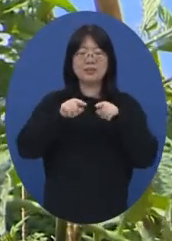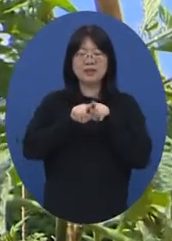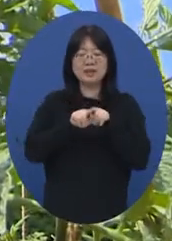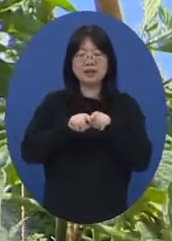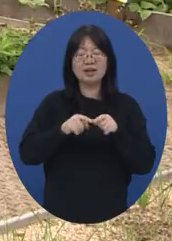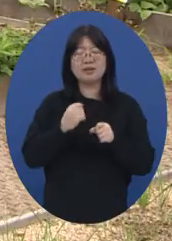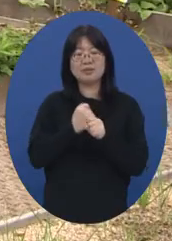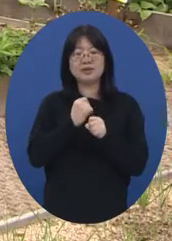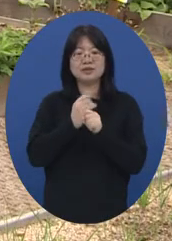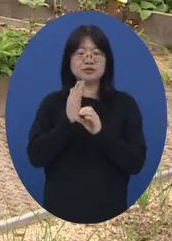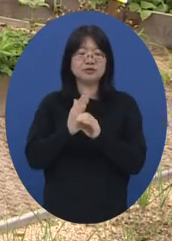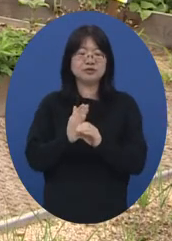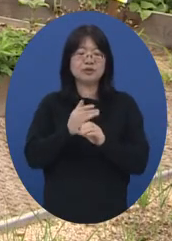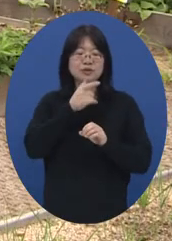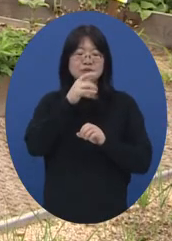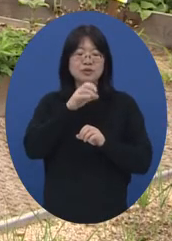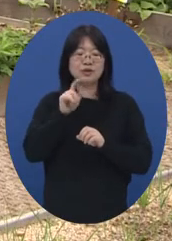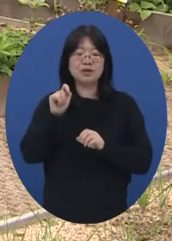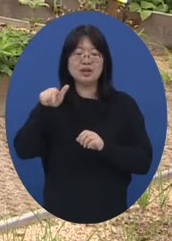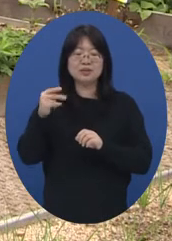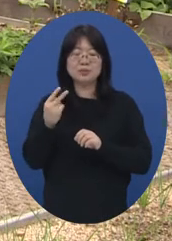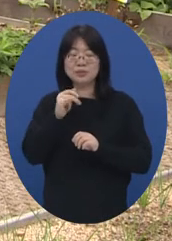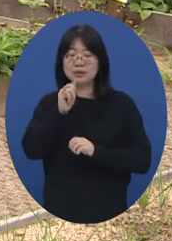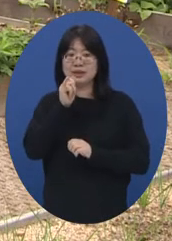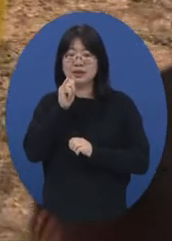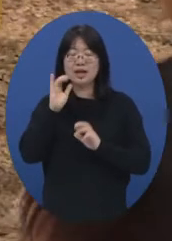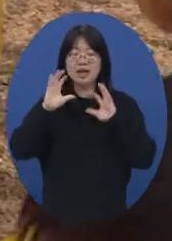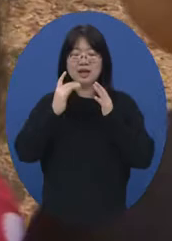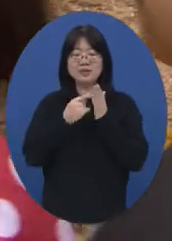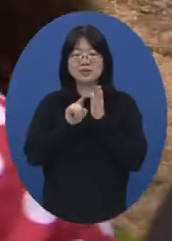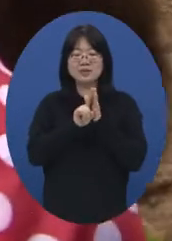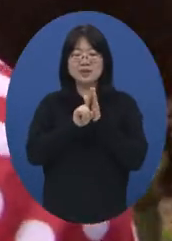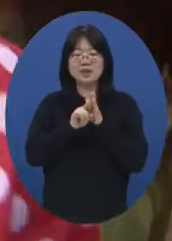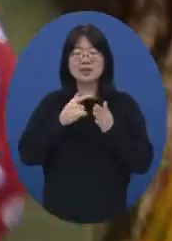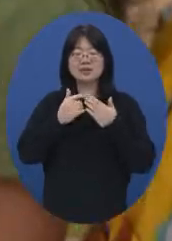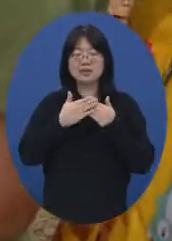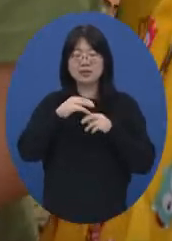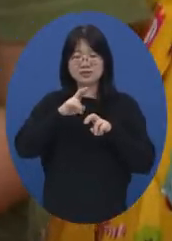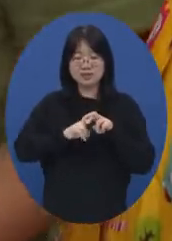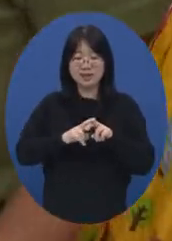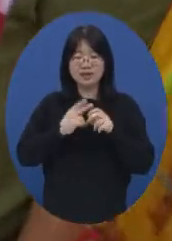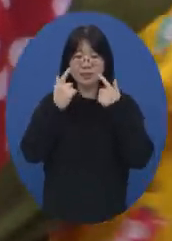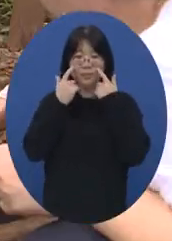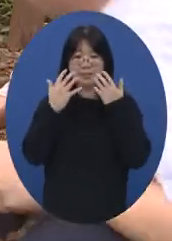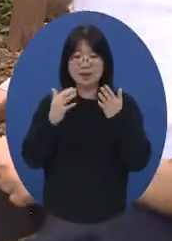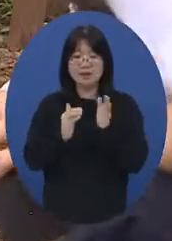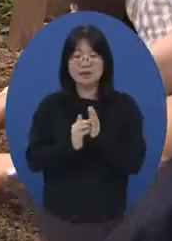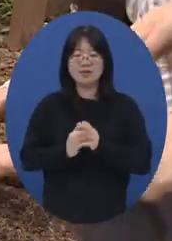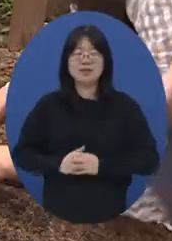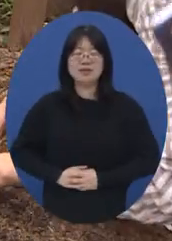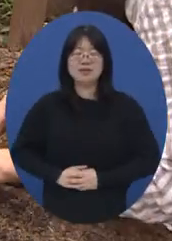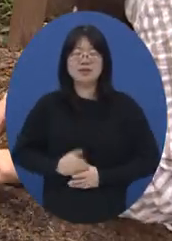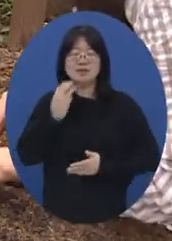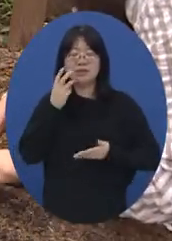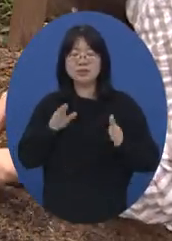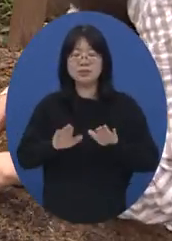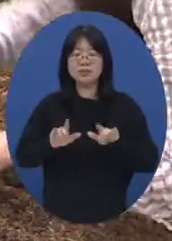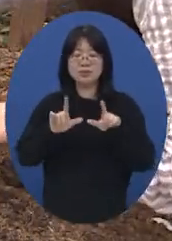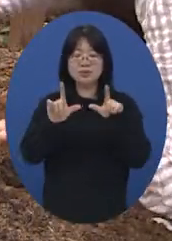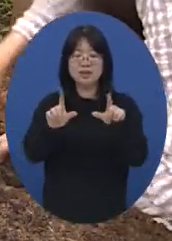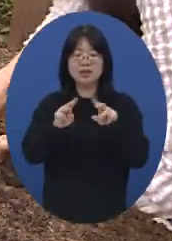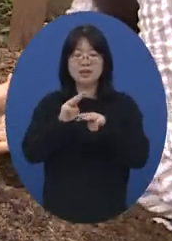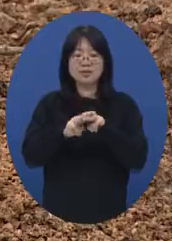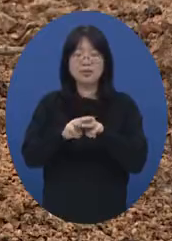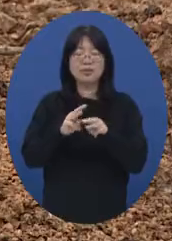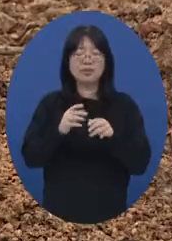있습니다 수원 광교에 조성된 텃밭은 아이들을 위한 생태 체험장 역할을 톡톡히 하고 있습니다 경우 도는 올해 도시농업의